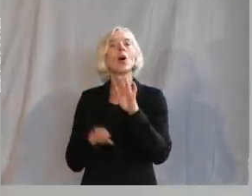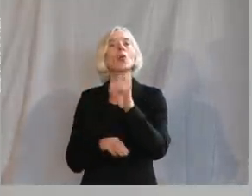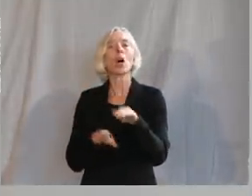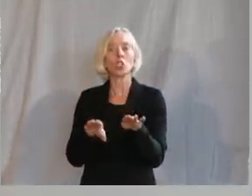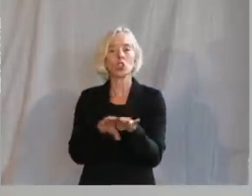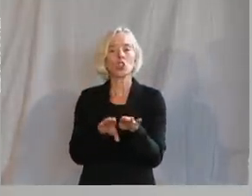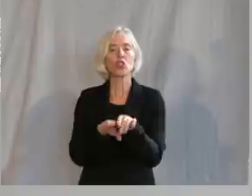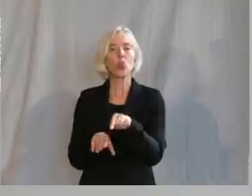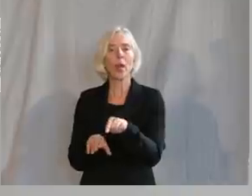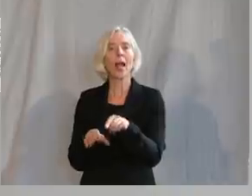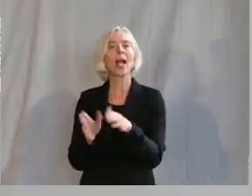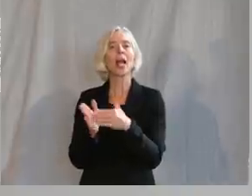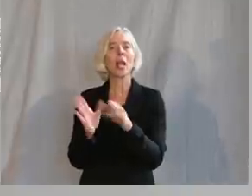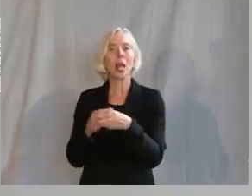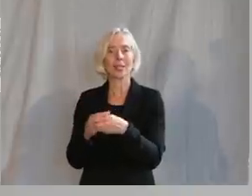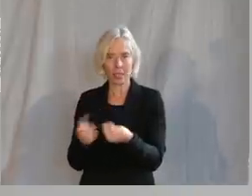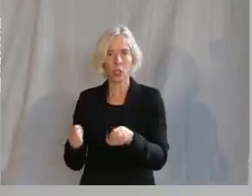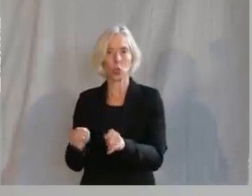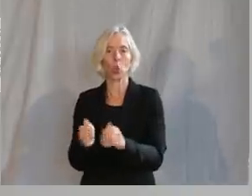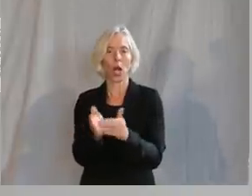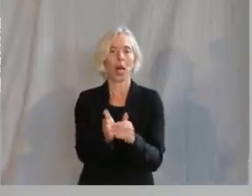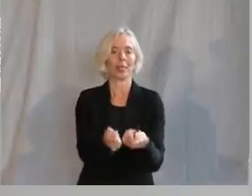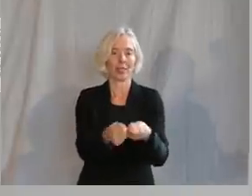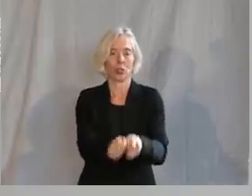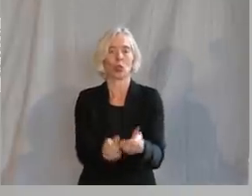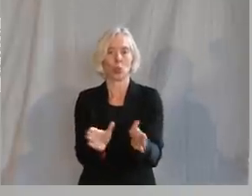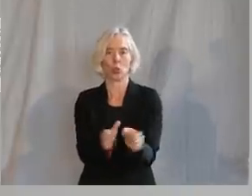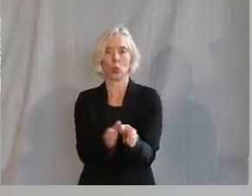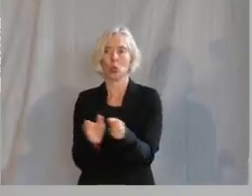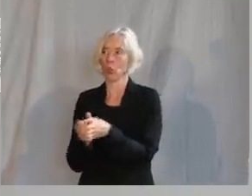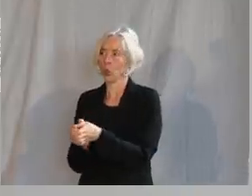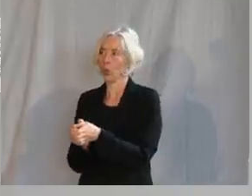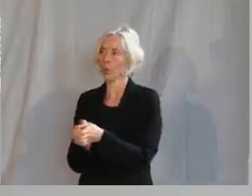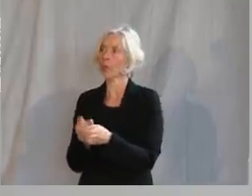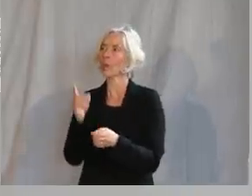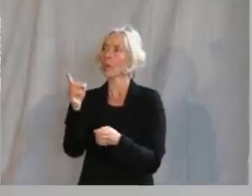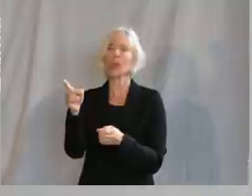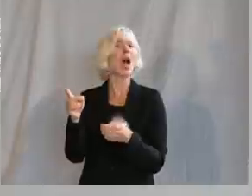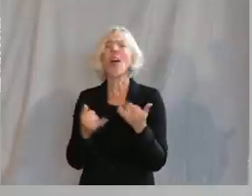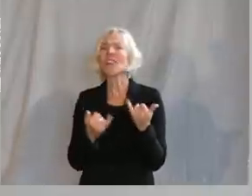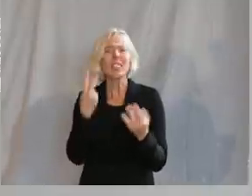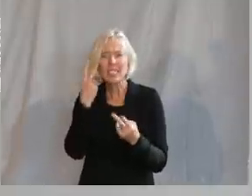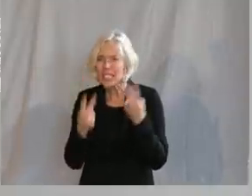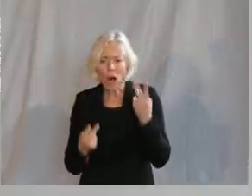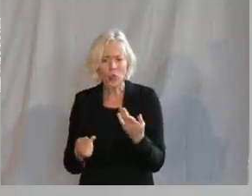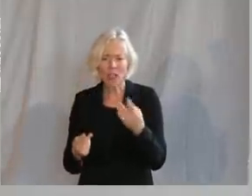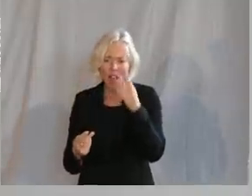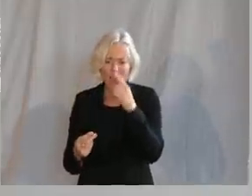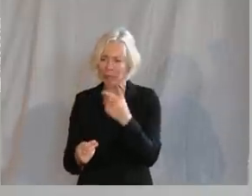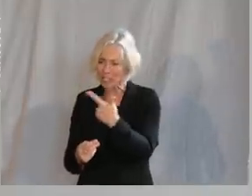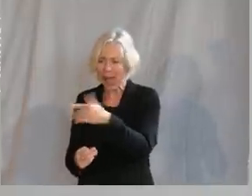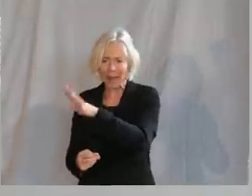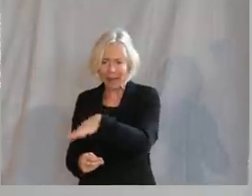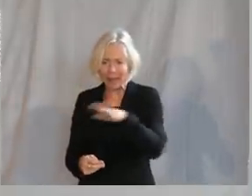haben wir 93 Neuinfektionen jetzt dazu bekommen. Handelt es sich dann wirklich nur um 2 Schüler? Gab es mehrere oder wie hängt das zusammen?